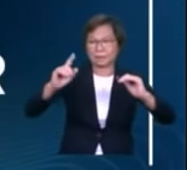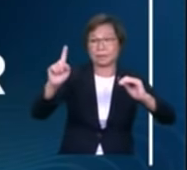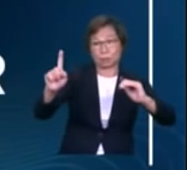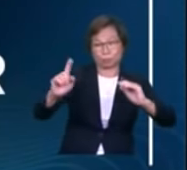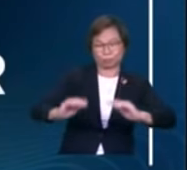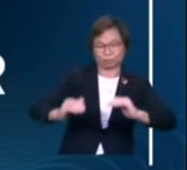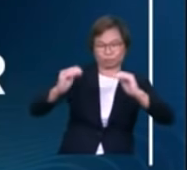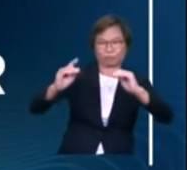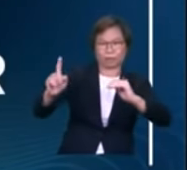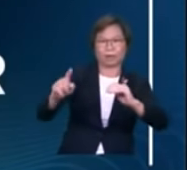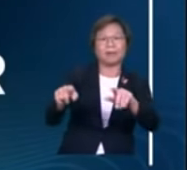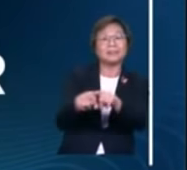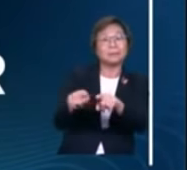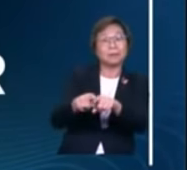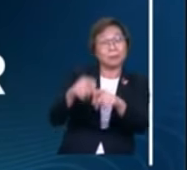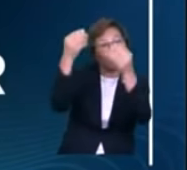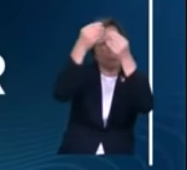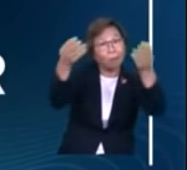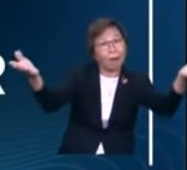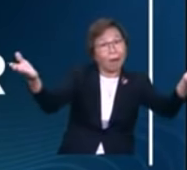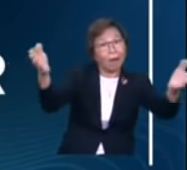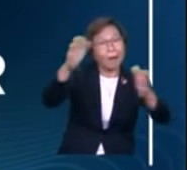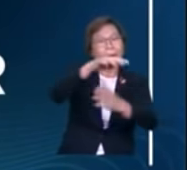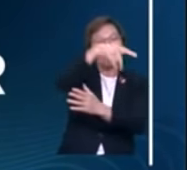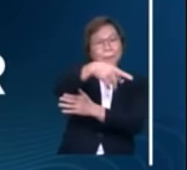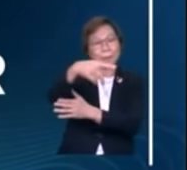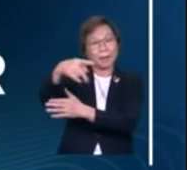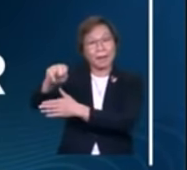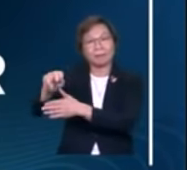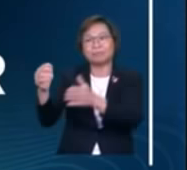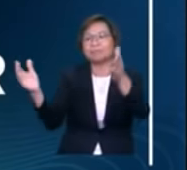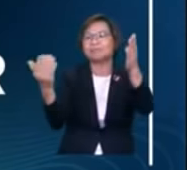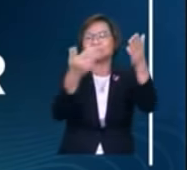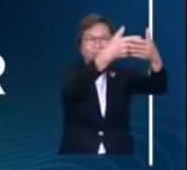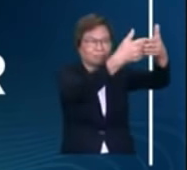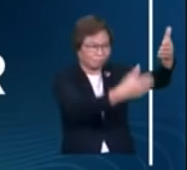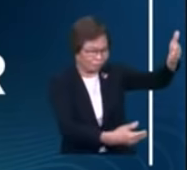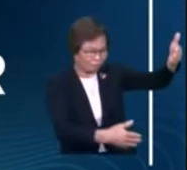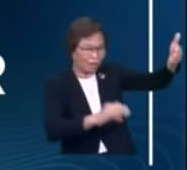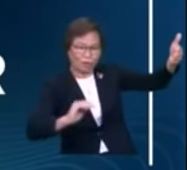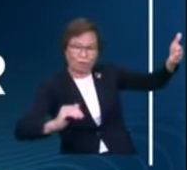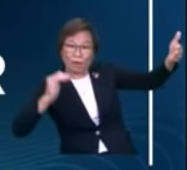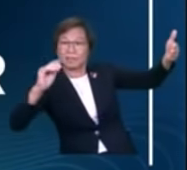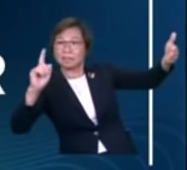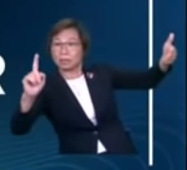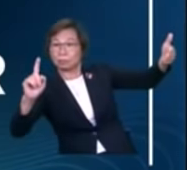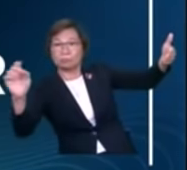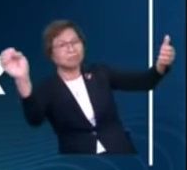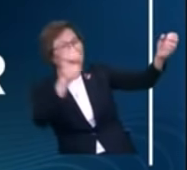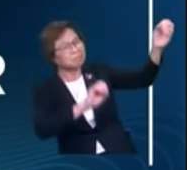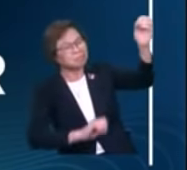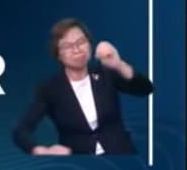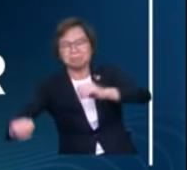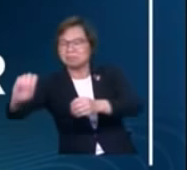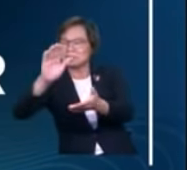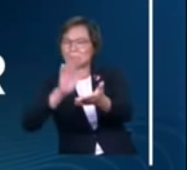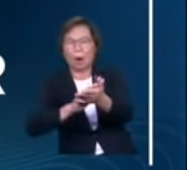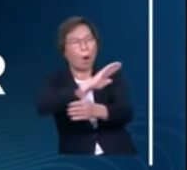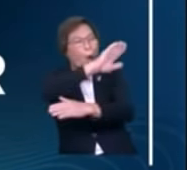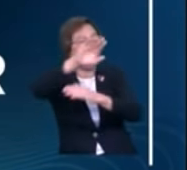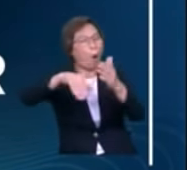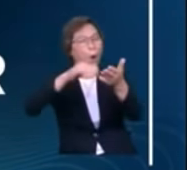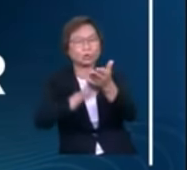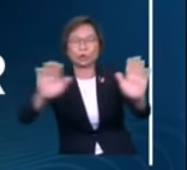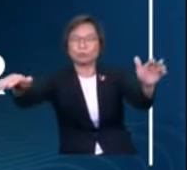satu penting mana ya dinyatakan dalam pemilihan negara untuk fasa 1 tiada sekolah yang dibuka